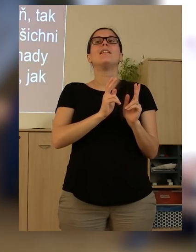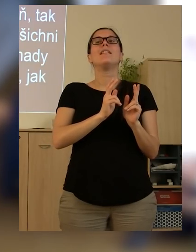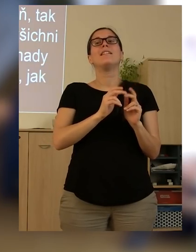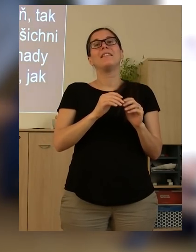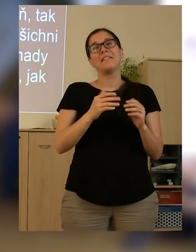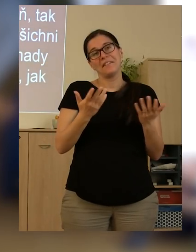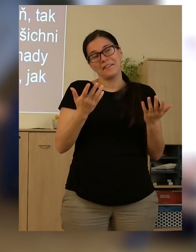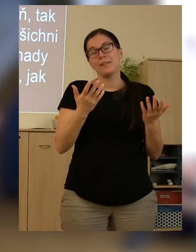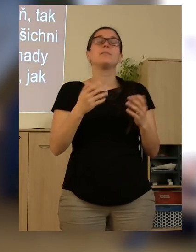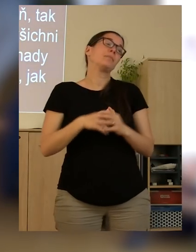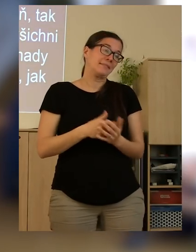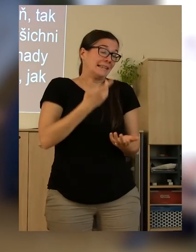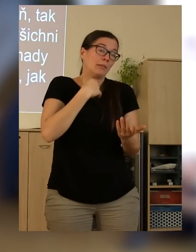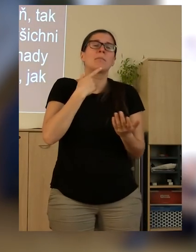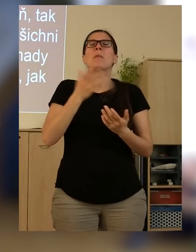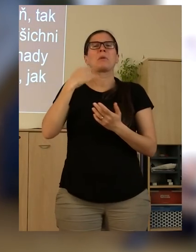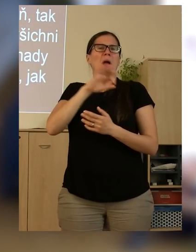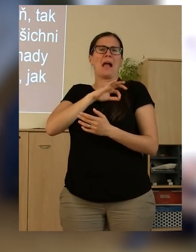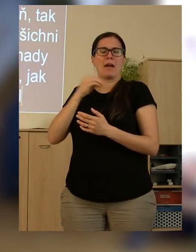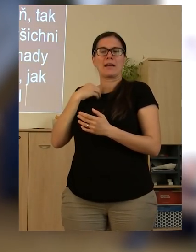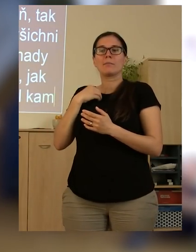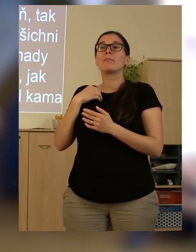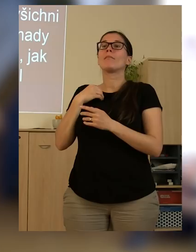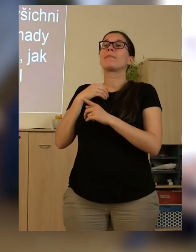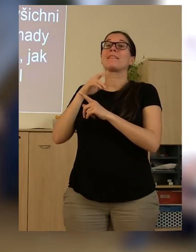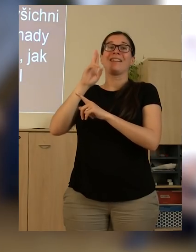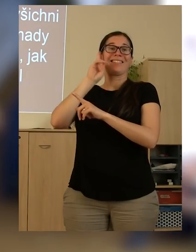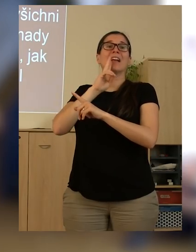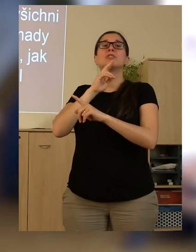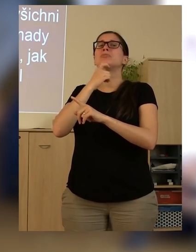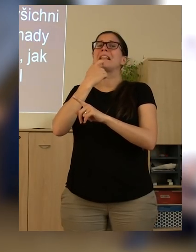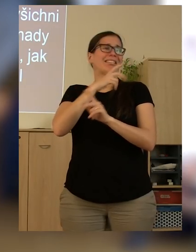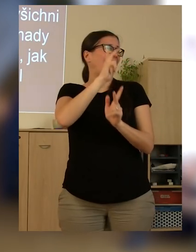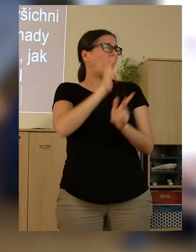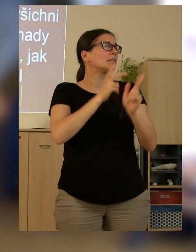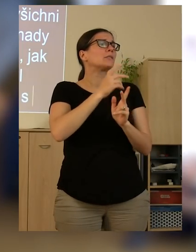Mně říkal kamarád, že neslyšící, když s někým nechce mluvit, tak se k němu otočí zády.